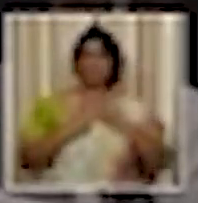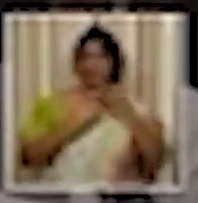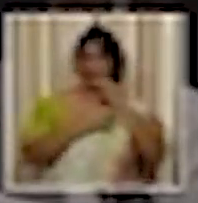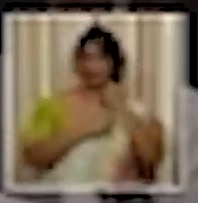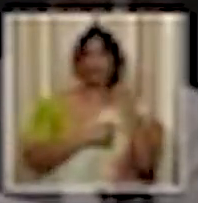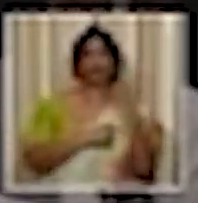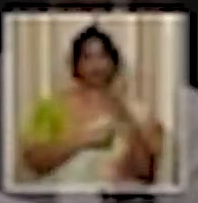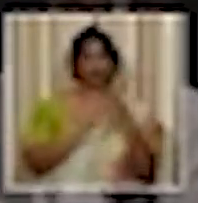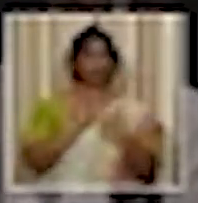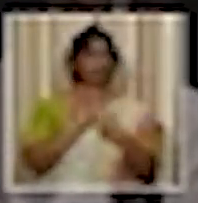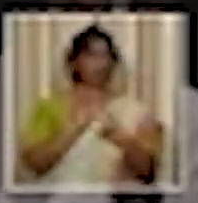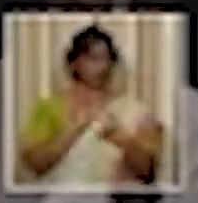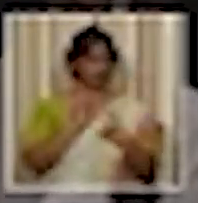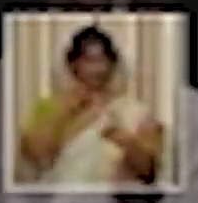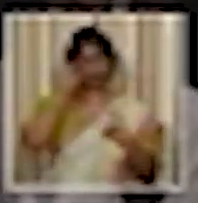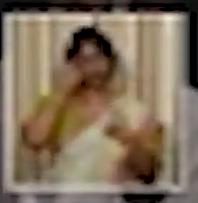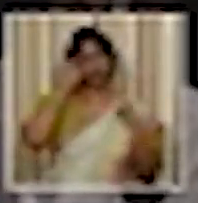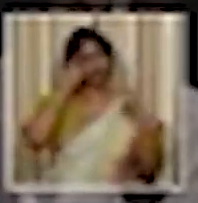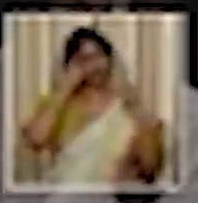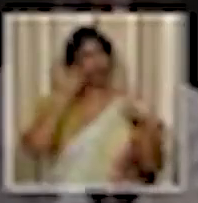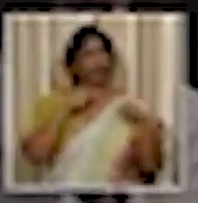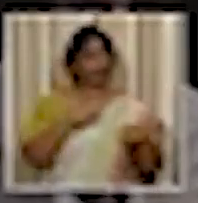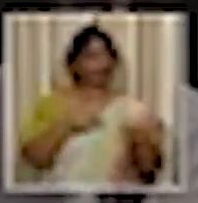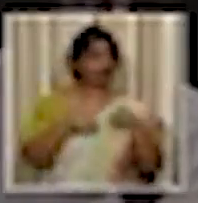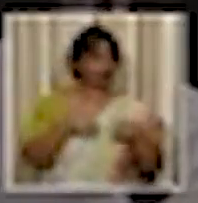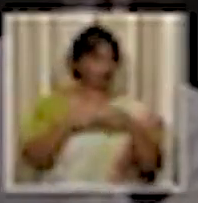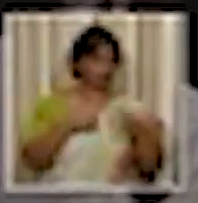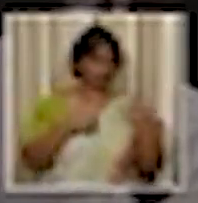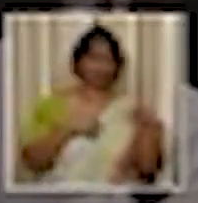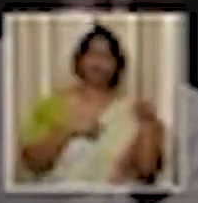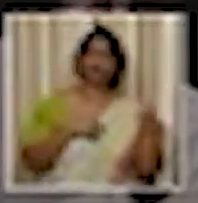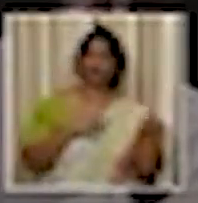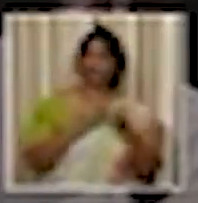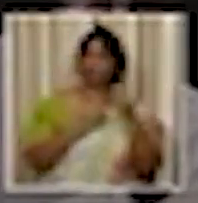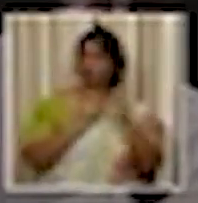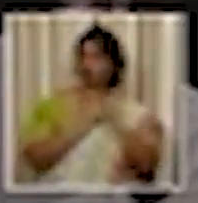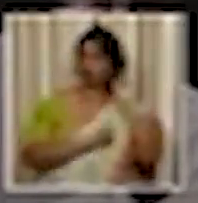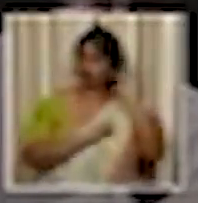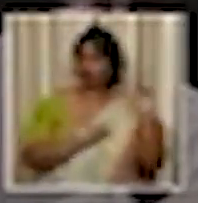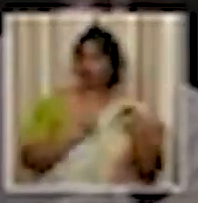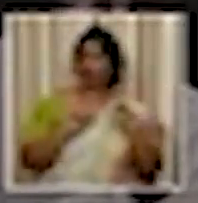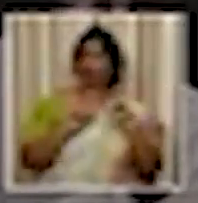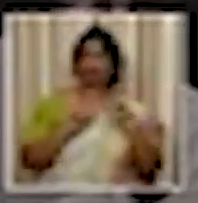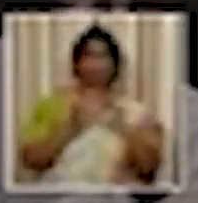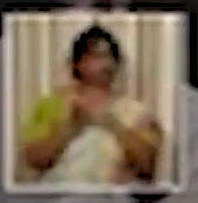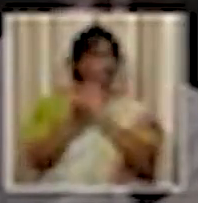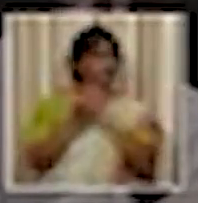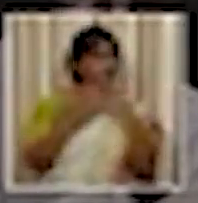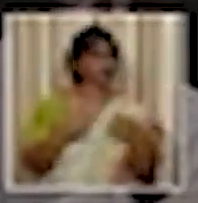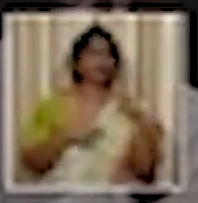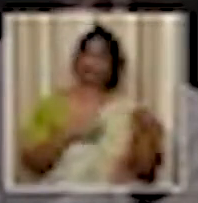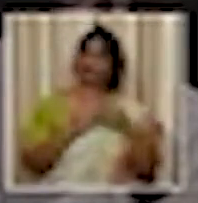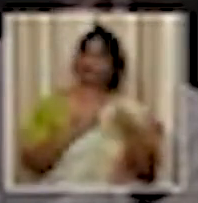ගණිතය සහ තාක්ෂණවේදය. ඒ නිසා අද කියන අද වෙනකොට ඒ දුන්න පත්වීම 8 වෙනිදා වාර්තා කරලා ඇති. ඒ